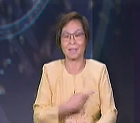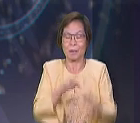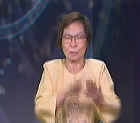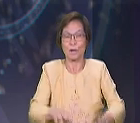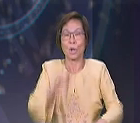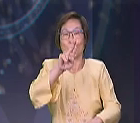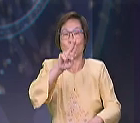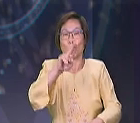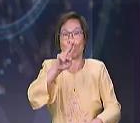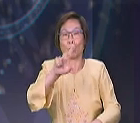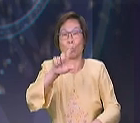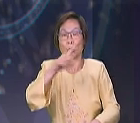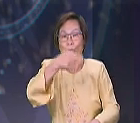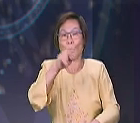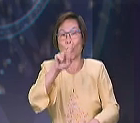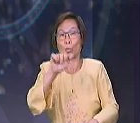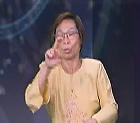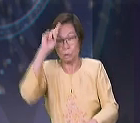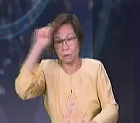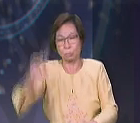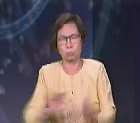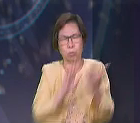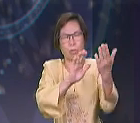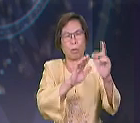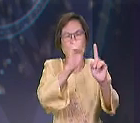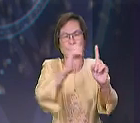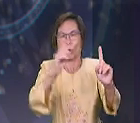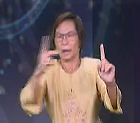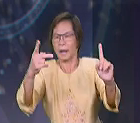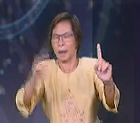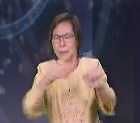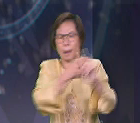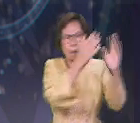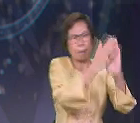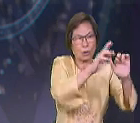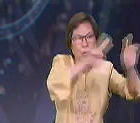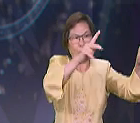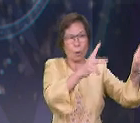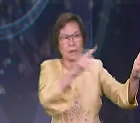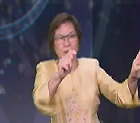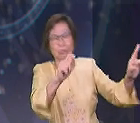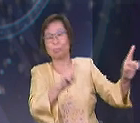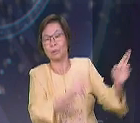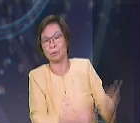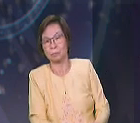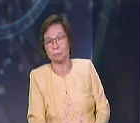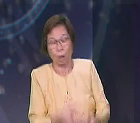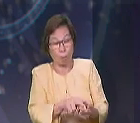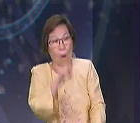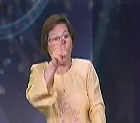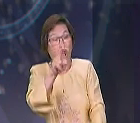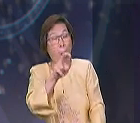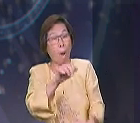di Hulu Terengganu. Menempuh perjalanan hampir 100 km dari Bandaraya Kuala Terengganu, kejutan